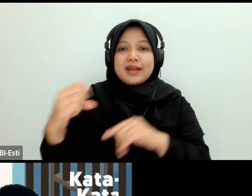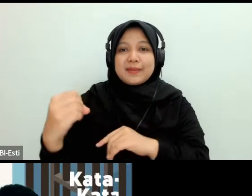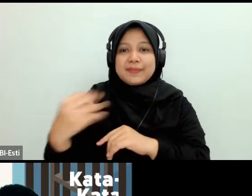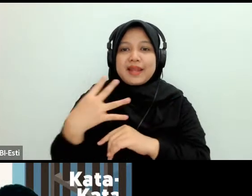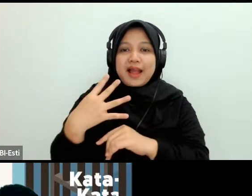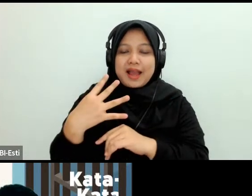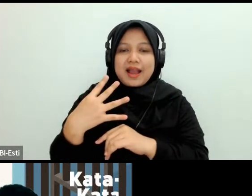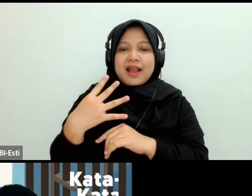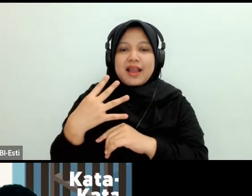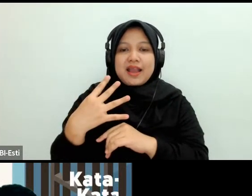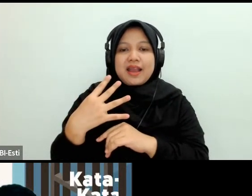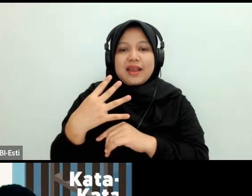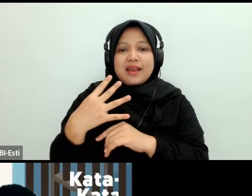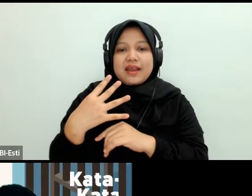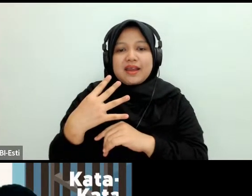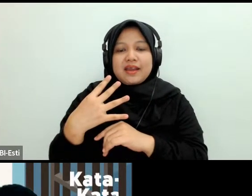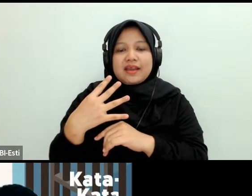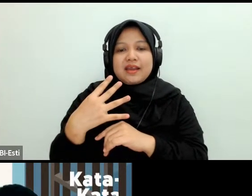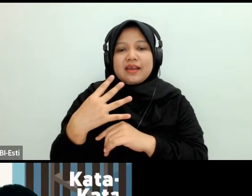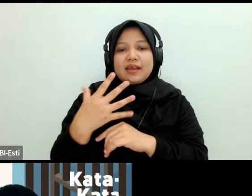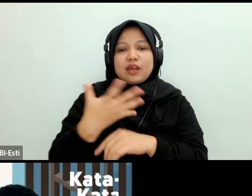dalam praktik